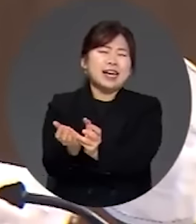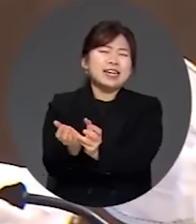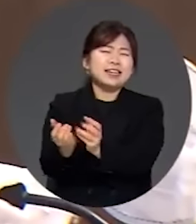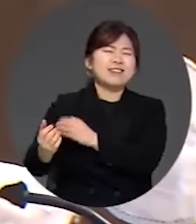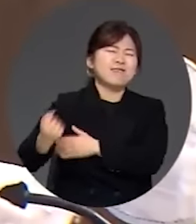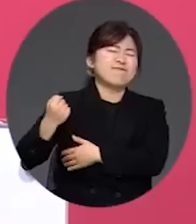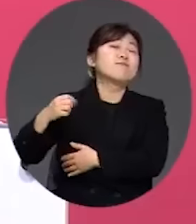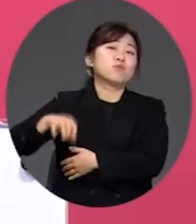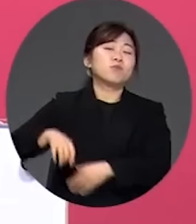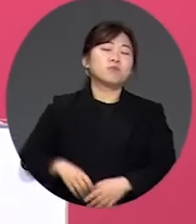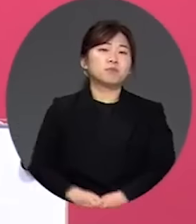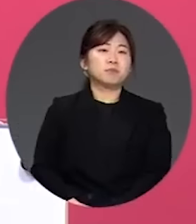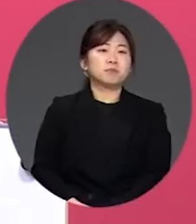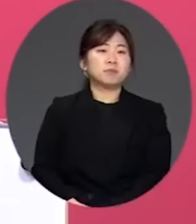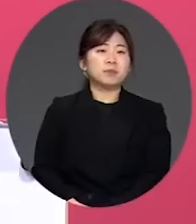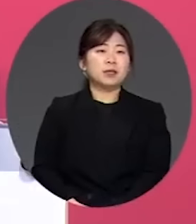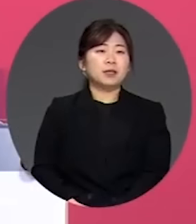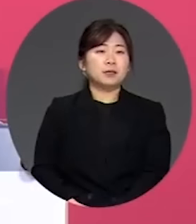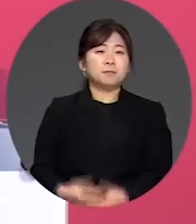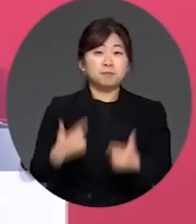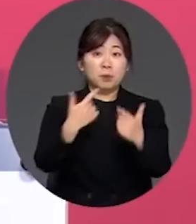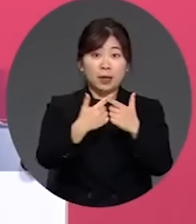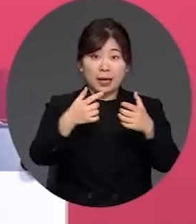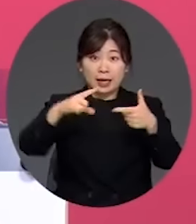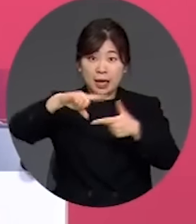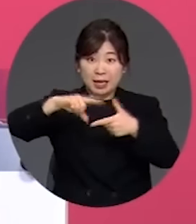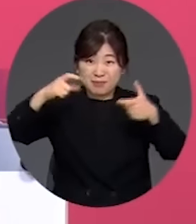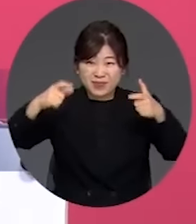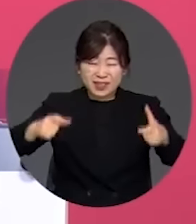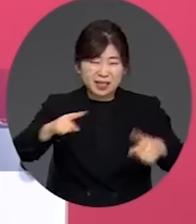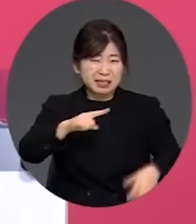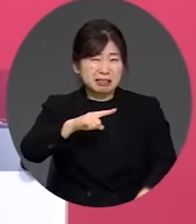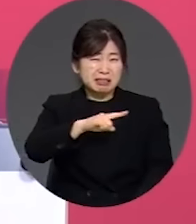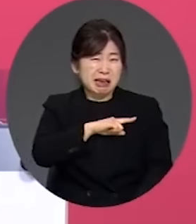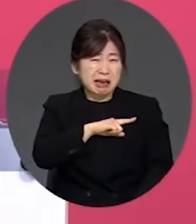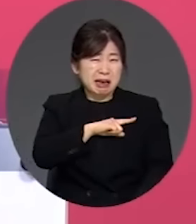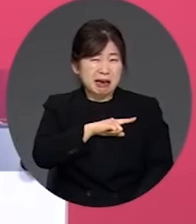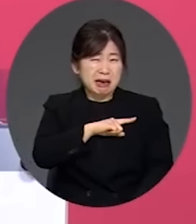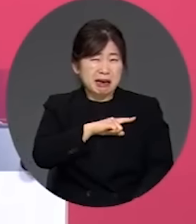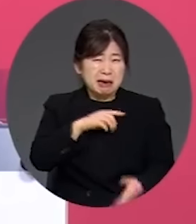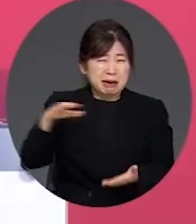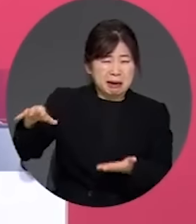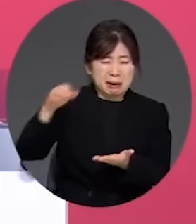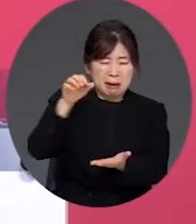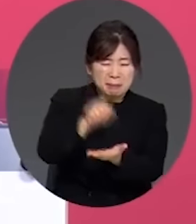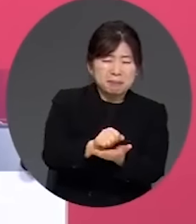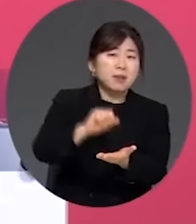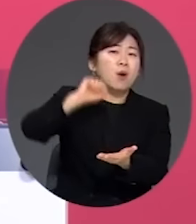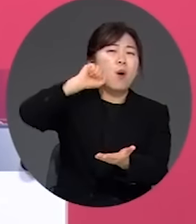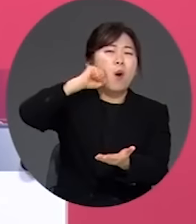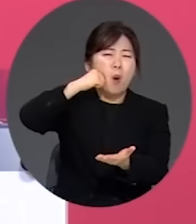선거구입니다 부산 경남 지역에서 가장 어려운 낙동강 벨트에